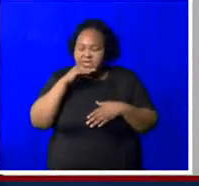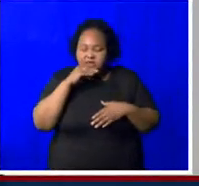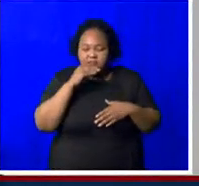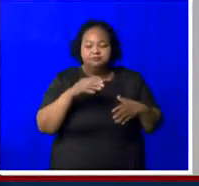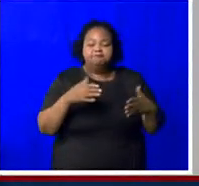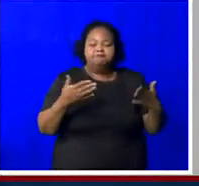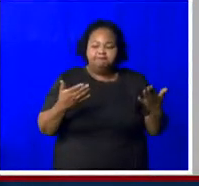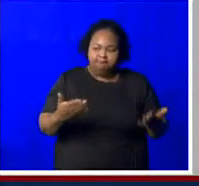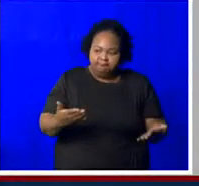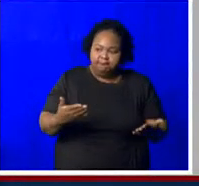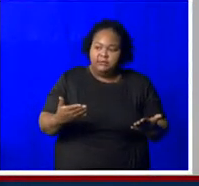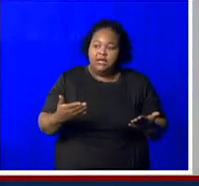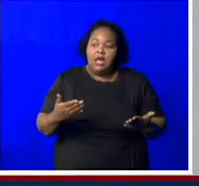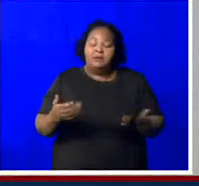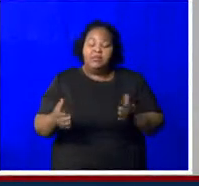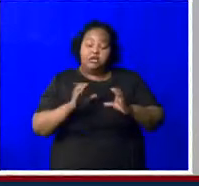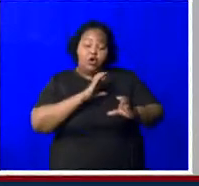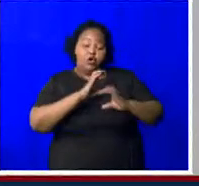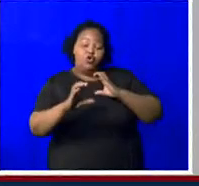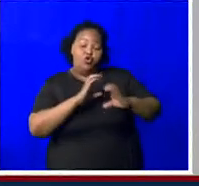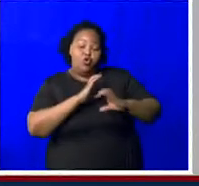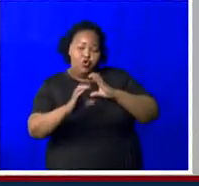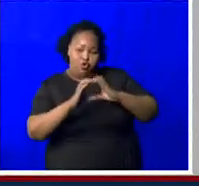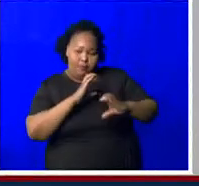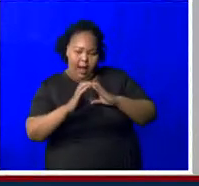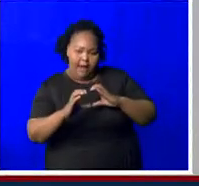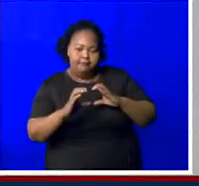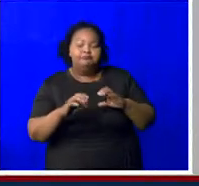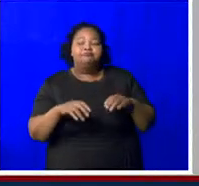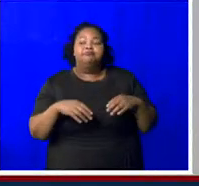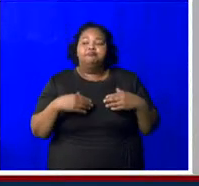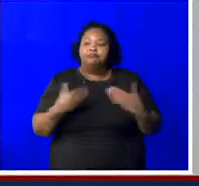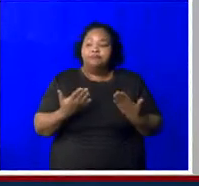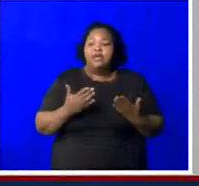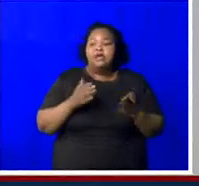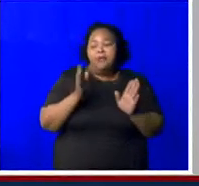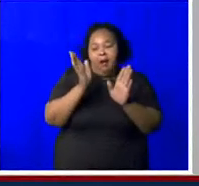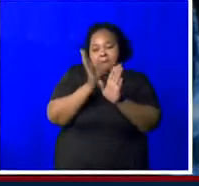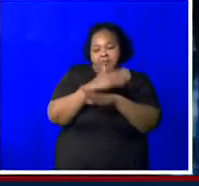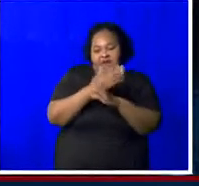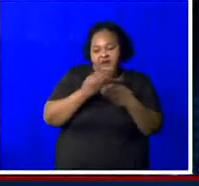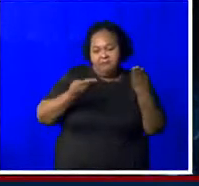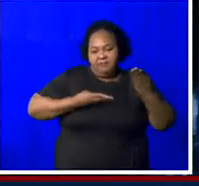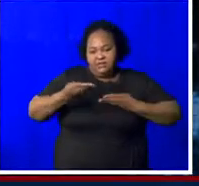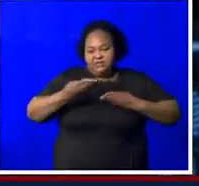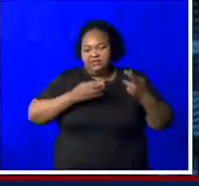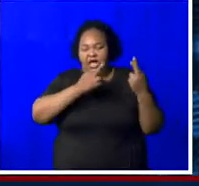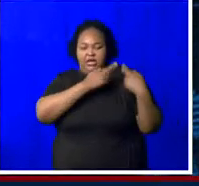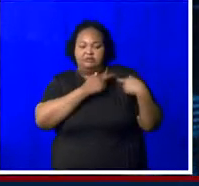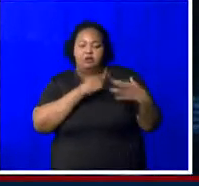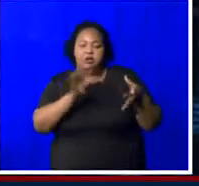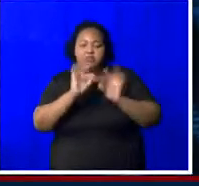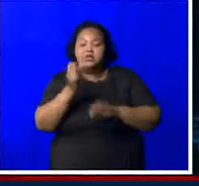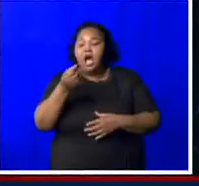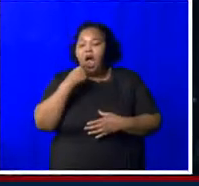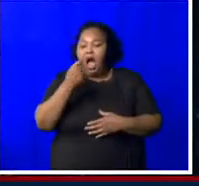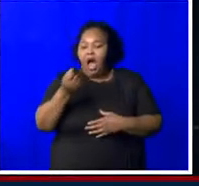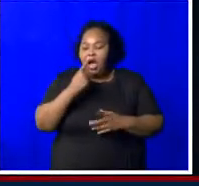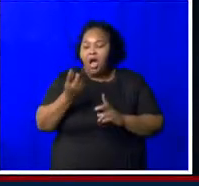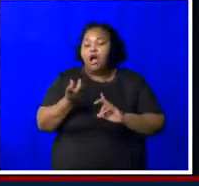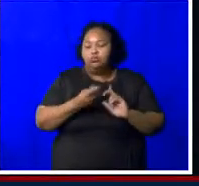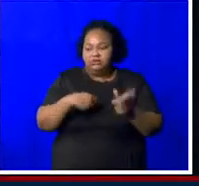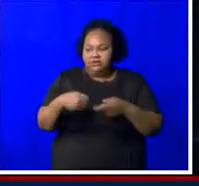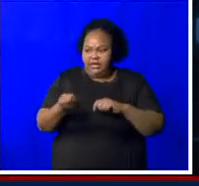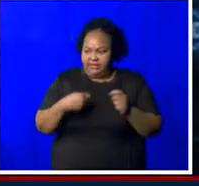labaphethe imithi kutotindzawo letingema private farmers. Ingabe nje dokotela kwegcina litiko